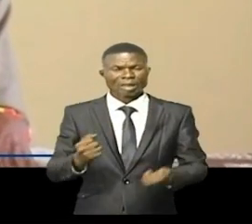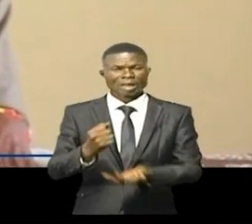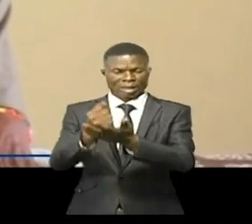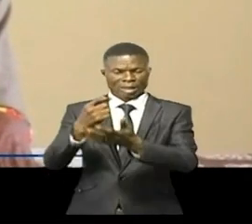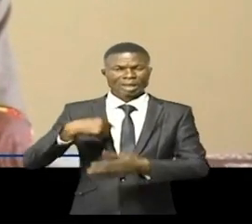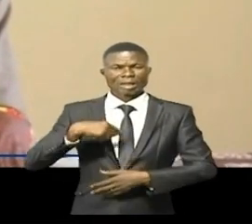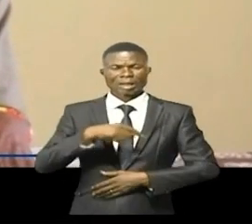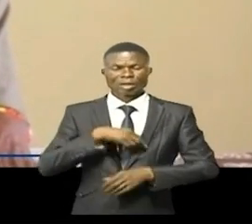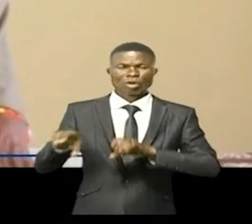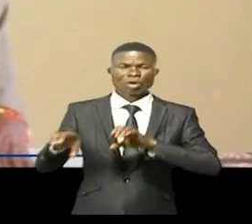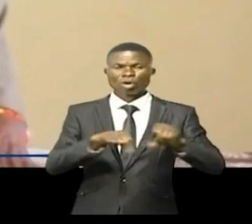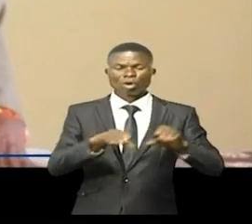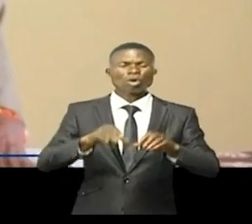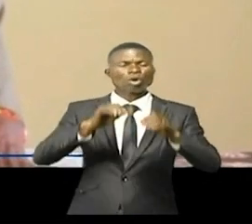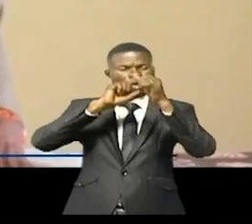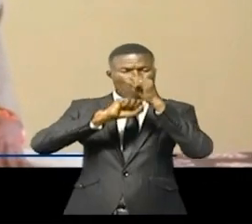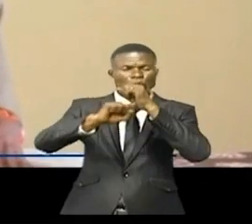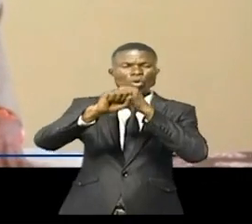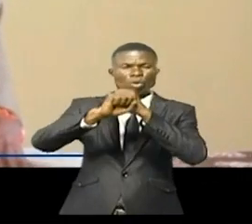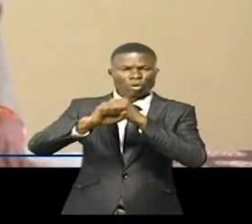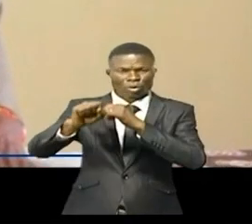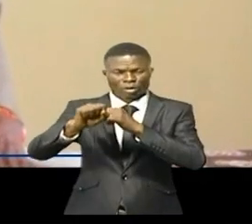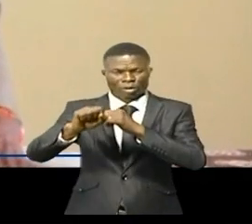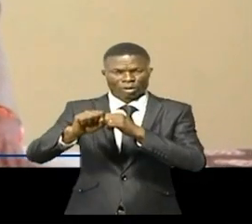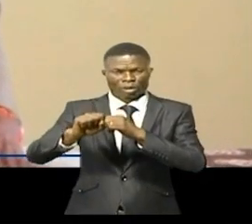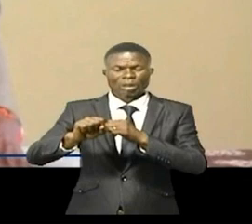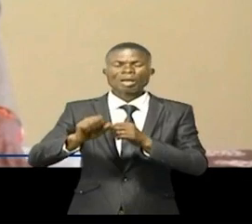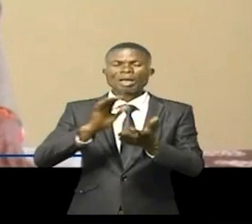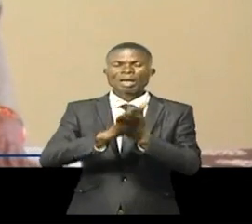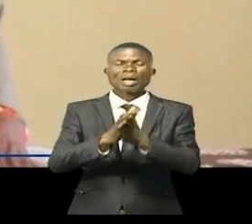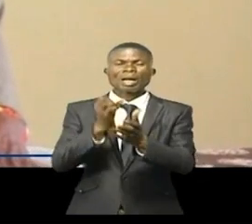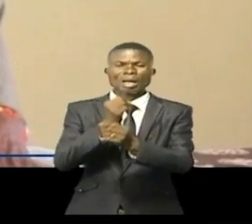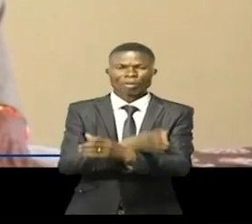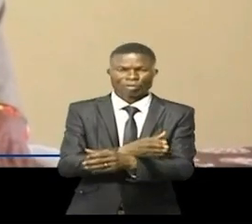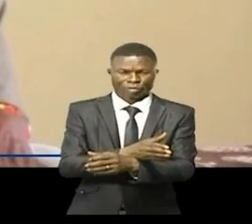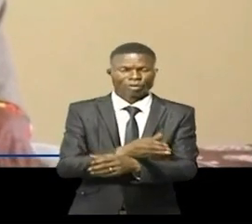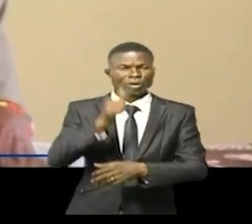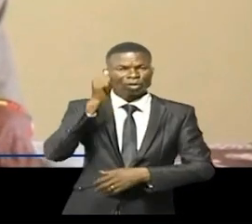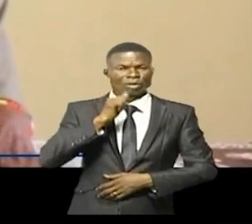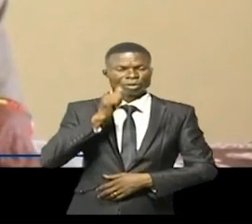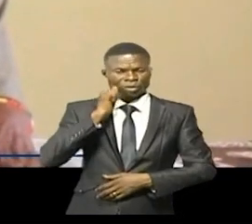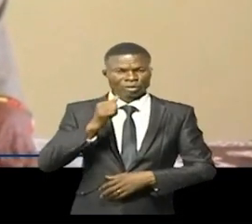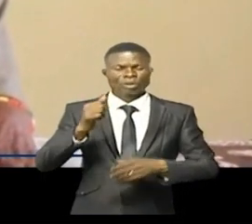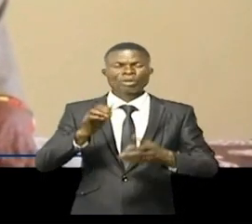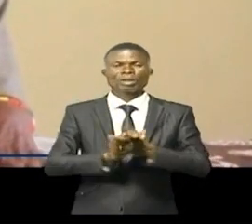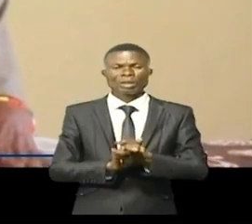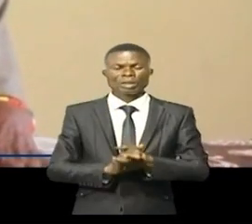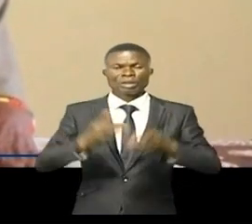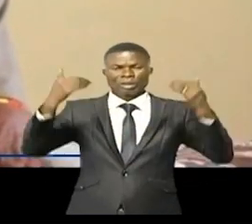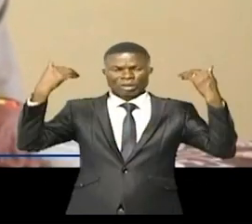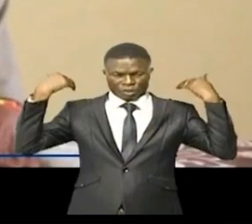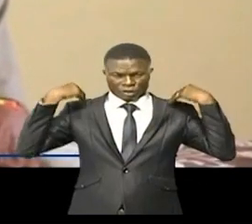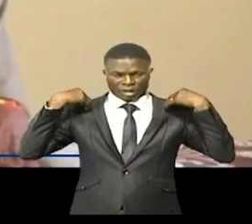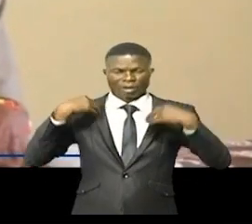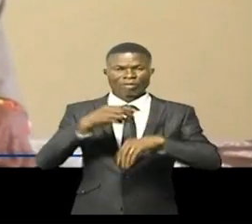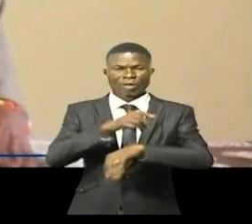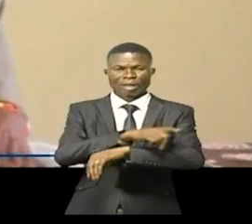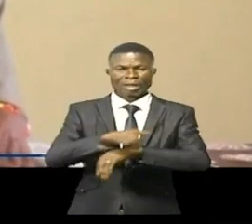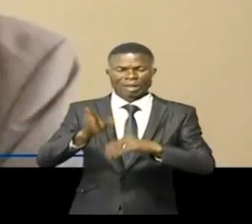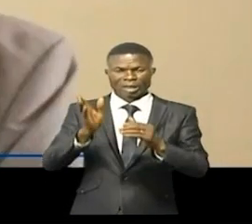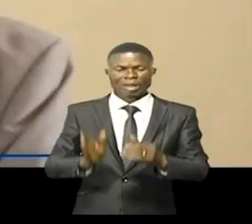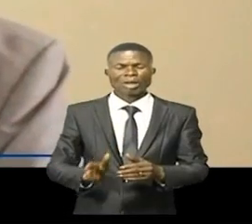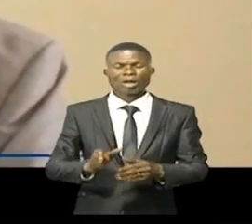les actions de sensibilisation par la disponibilisation de kits aux autorités politico-administratives et de la